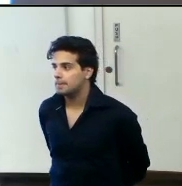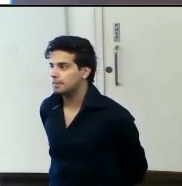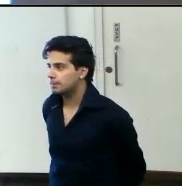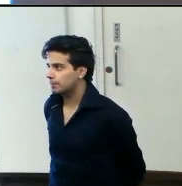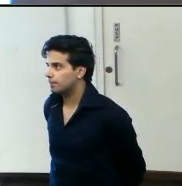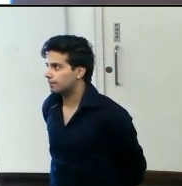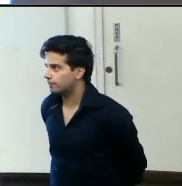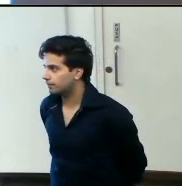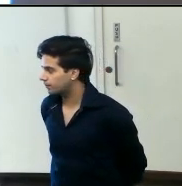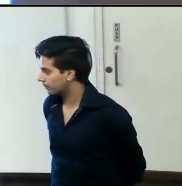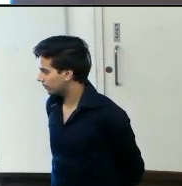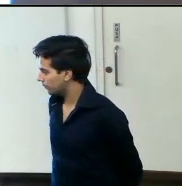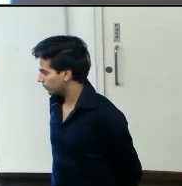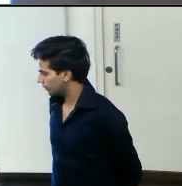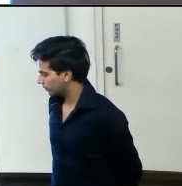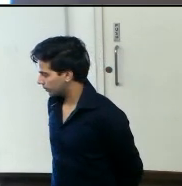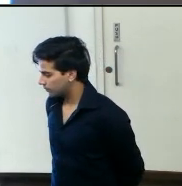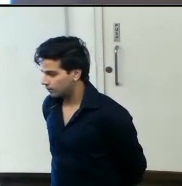ಸೃಜನ.